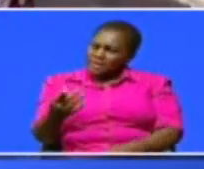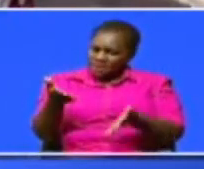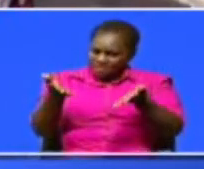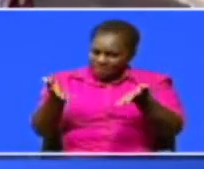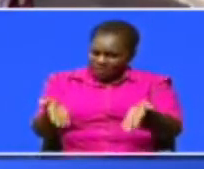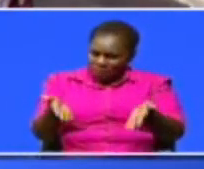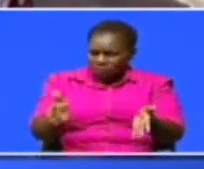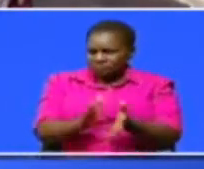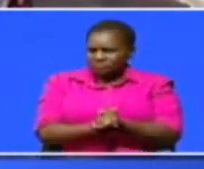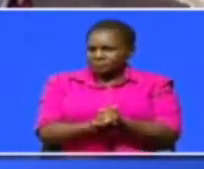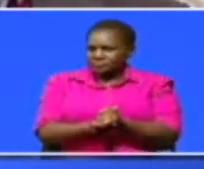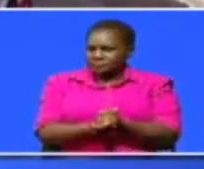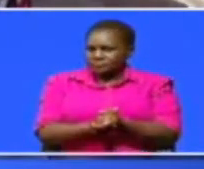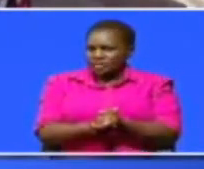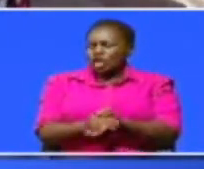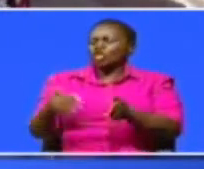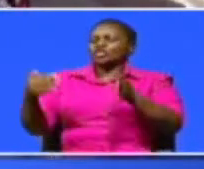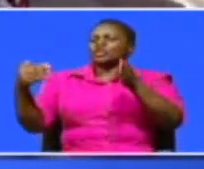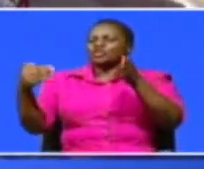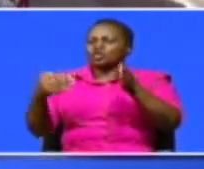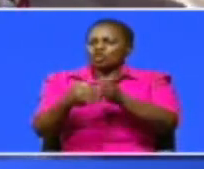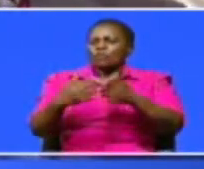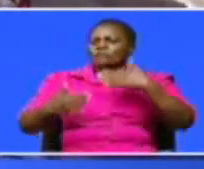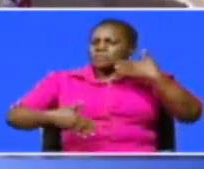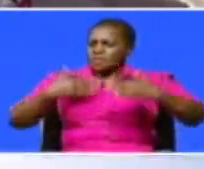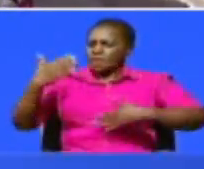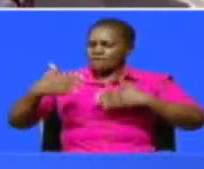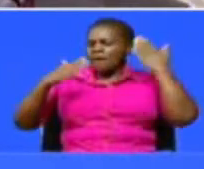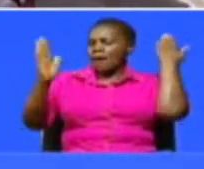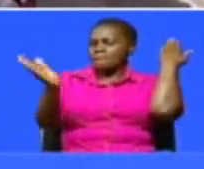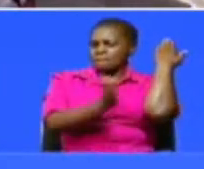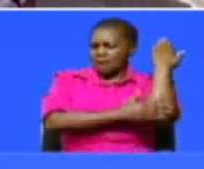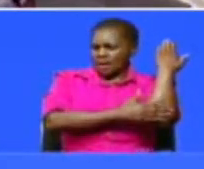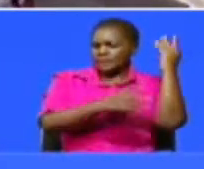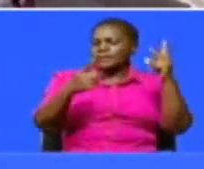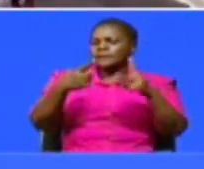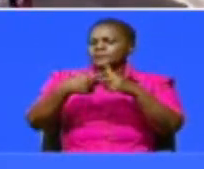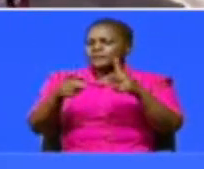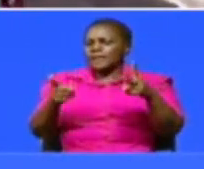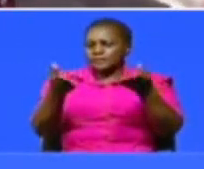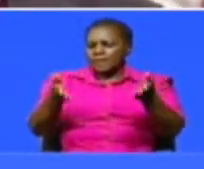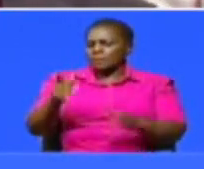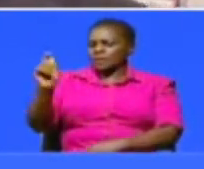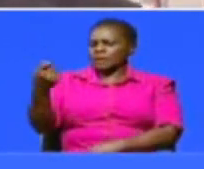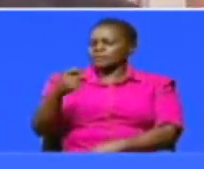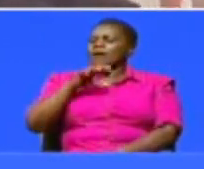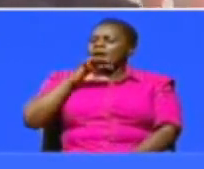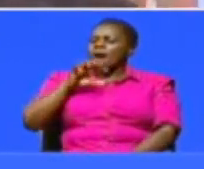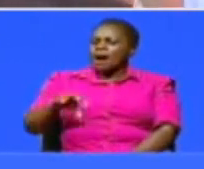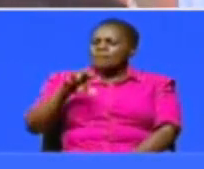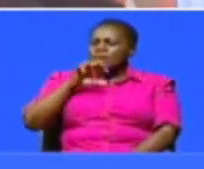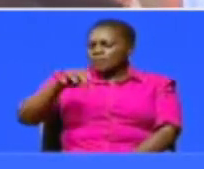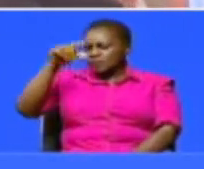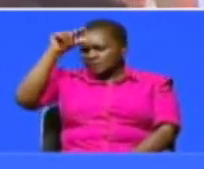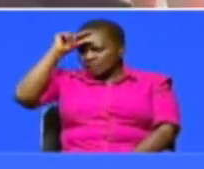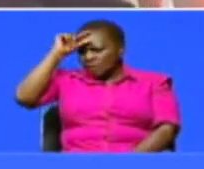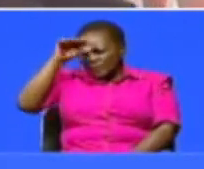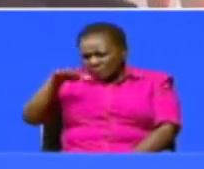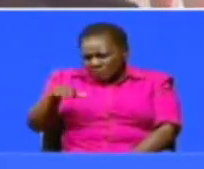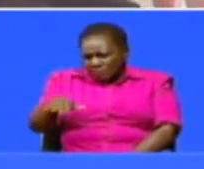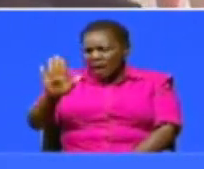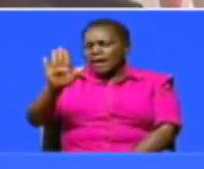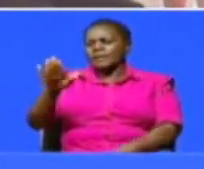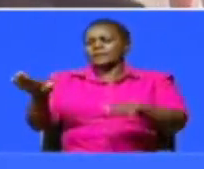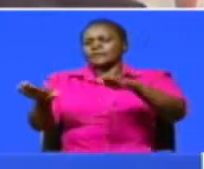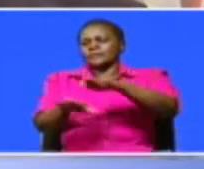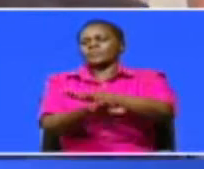kwamba asimamishe hiyo tabia chafu ambayo ameanza katika nchi yetu ya Kenya ya kutusi serikali ambayo yeye mwenyewe ni